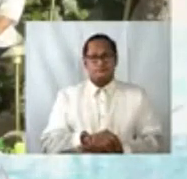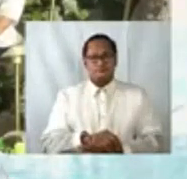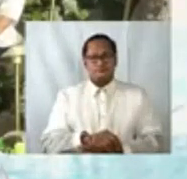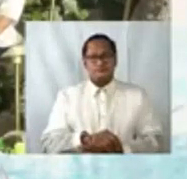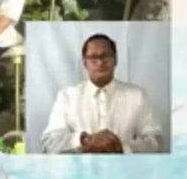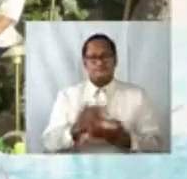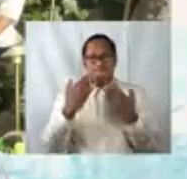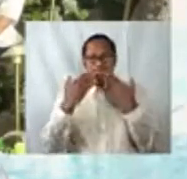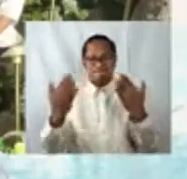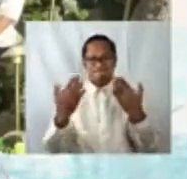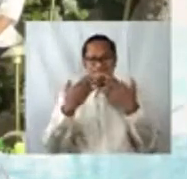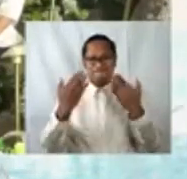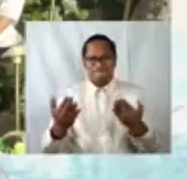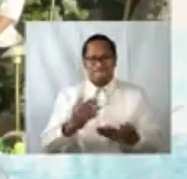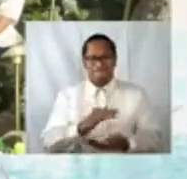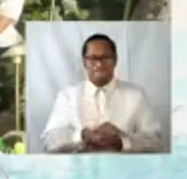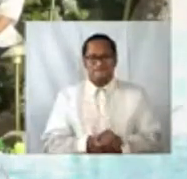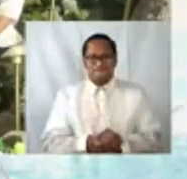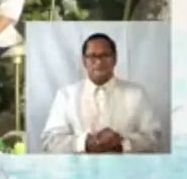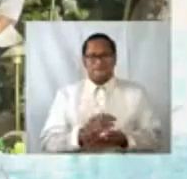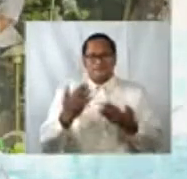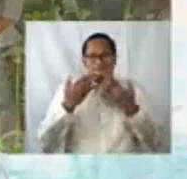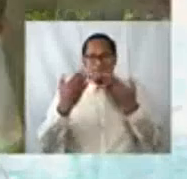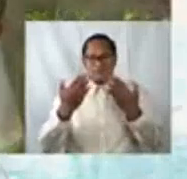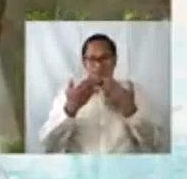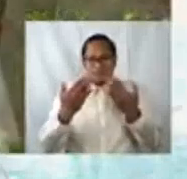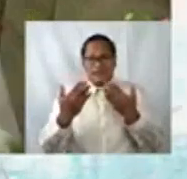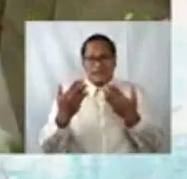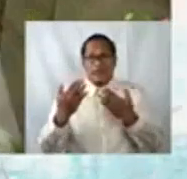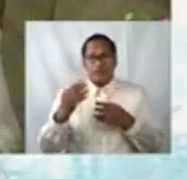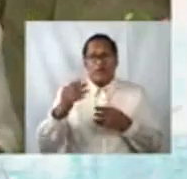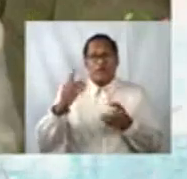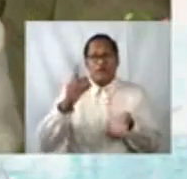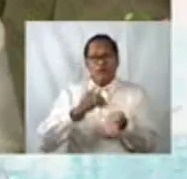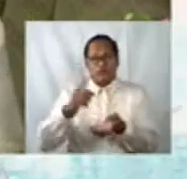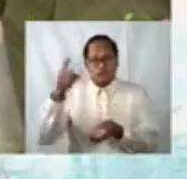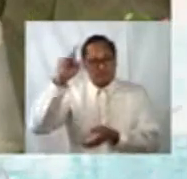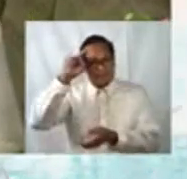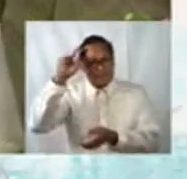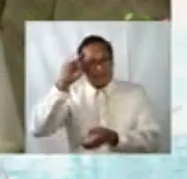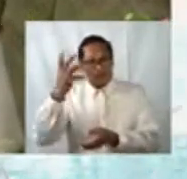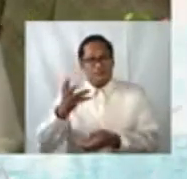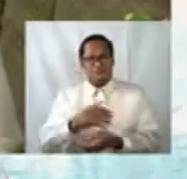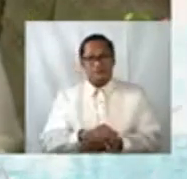Salamat po. Maraming salamat po, Professor Shaw.